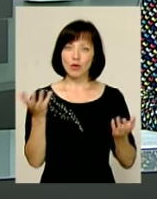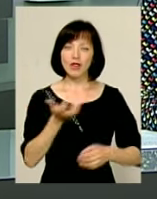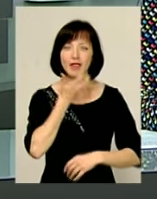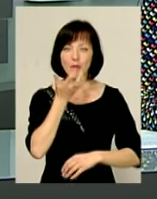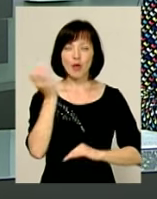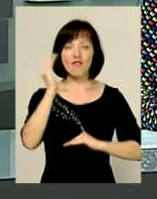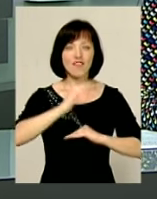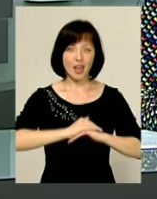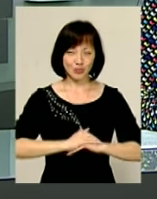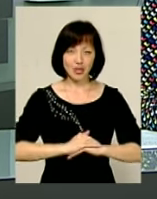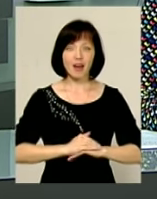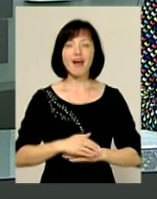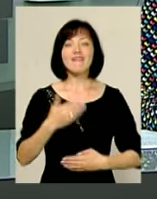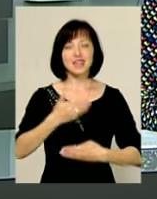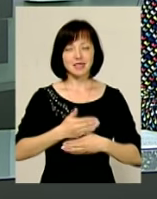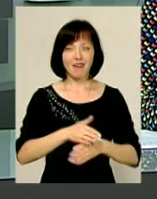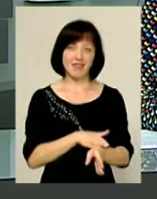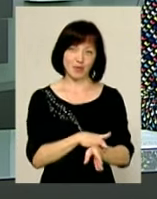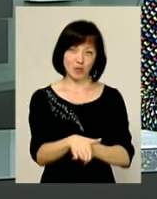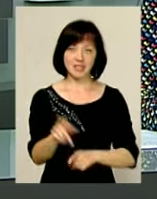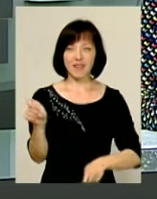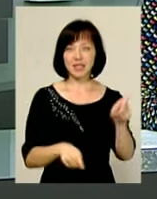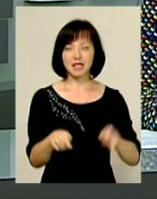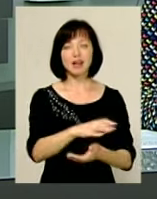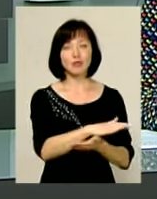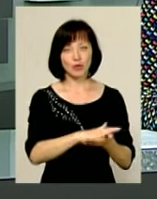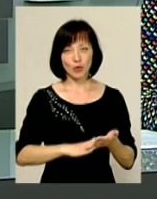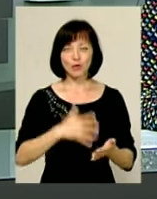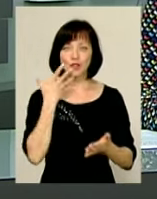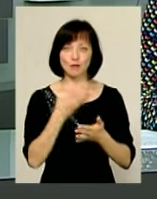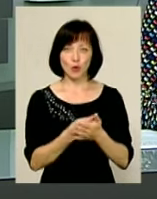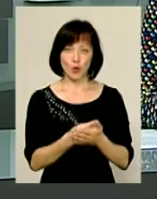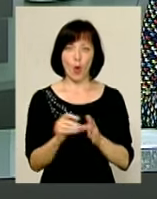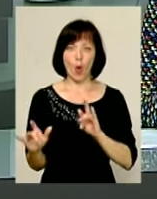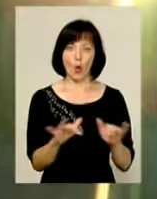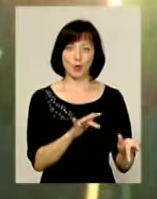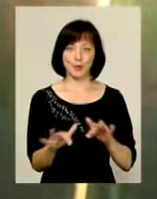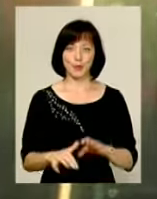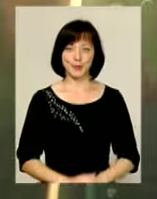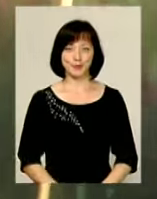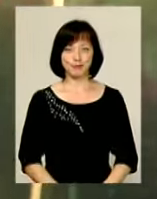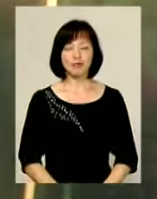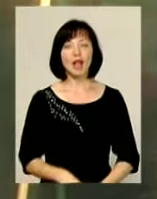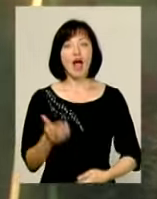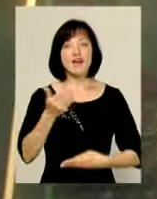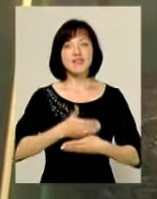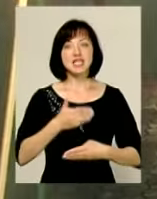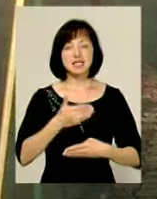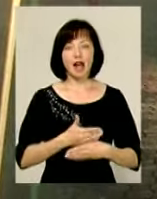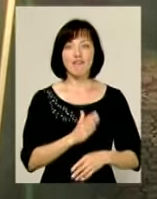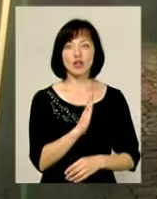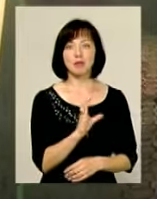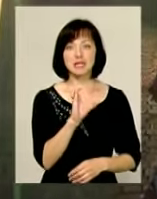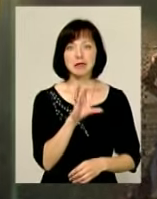червневого вечора вистава відбулася. Фестиваль продовжує свою ходу. Вистава Володимира